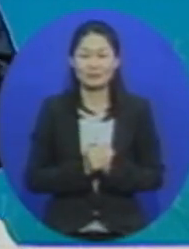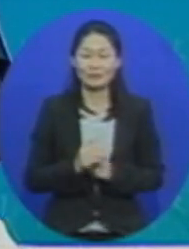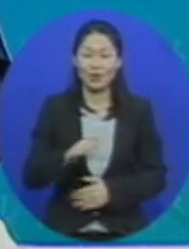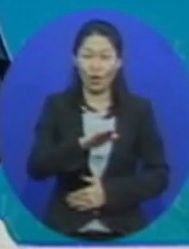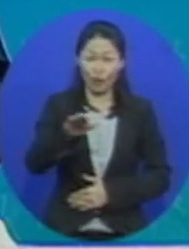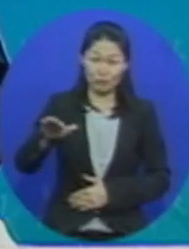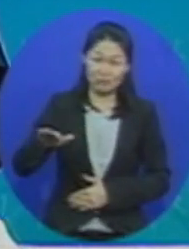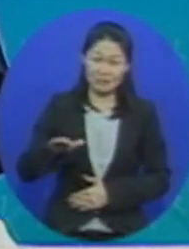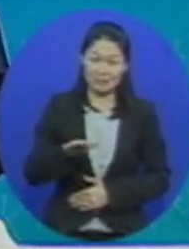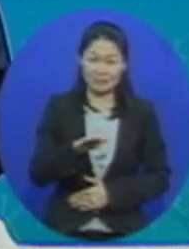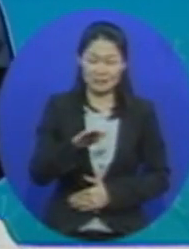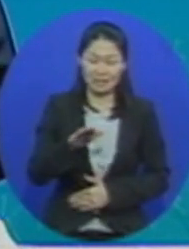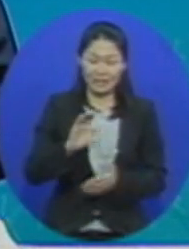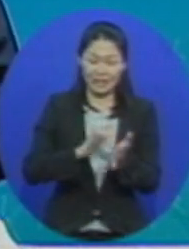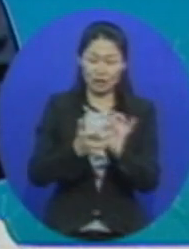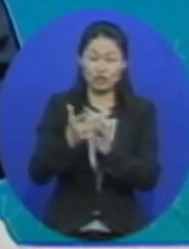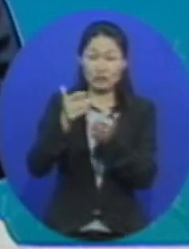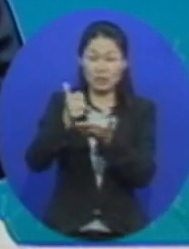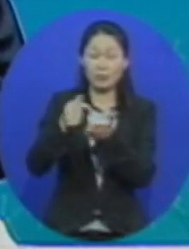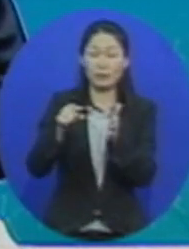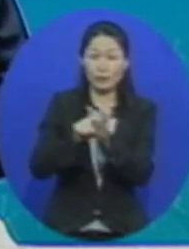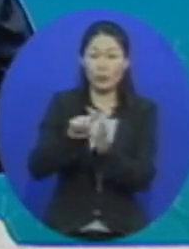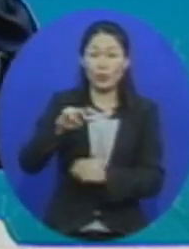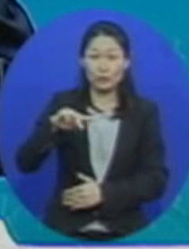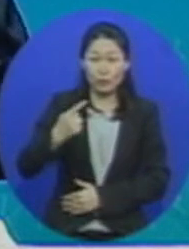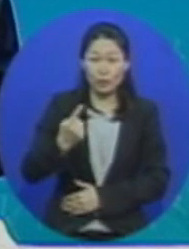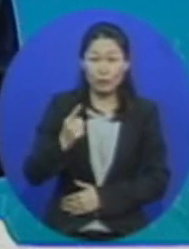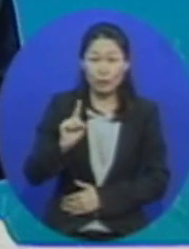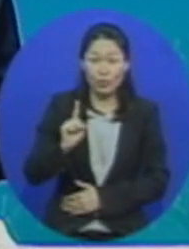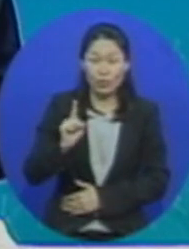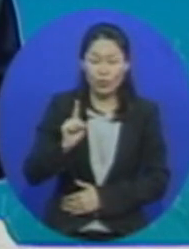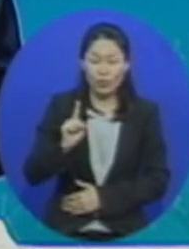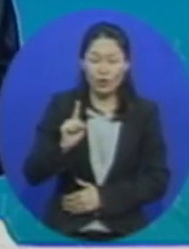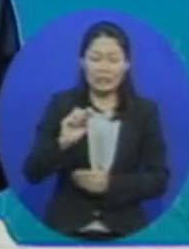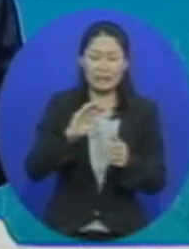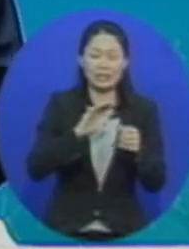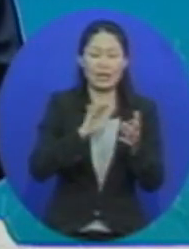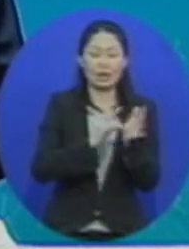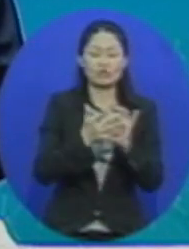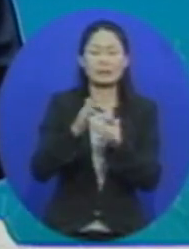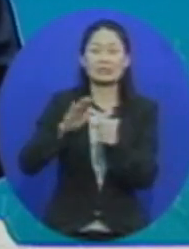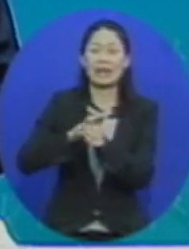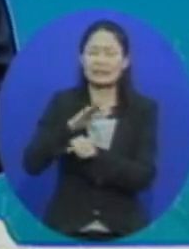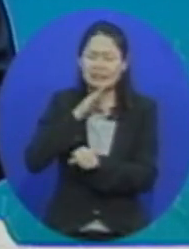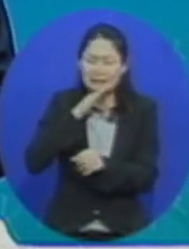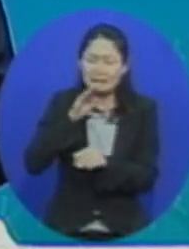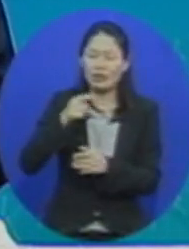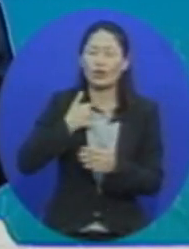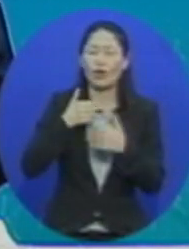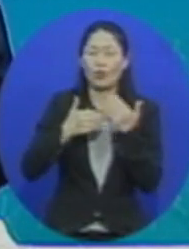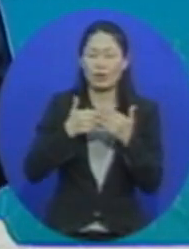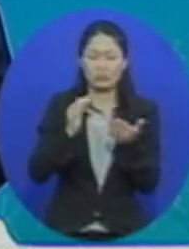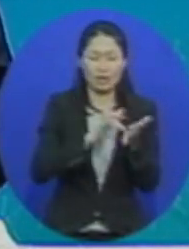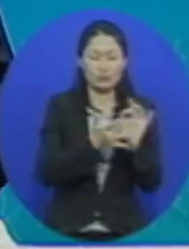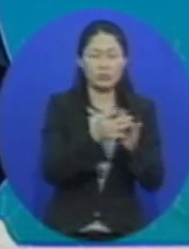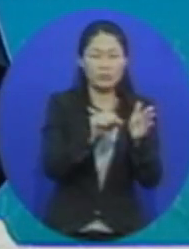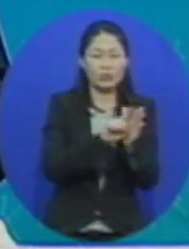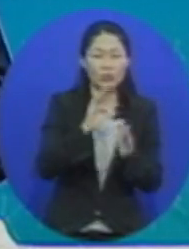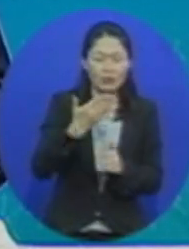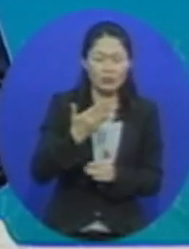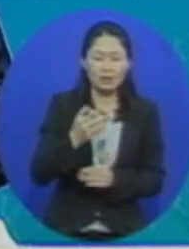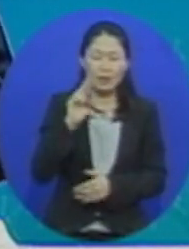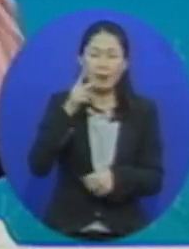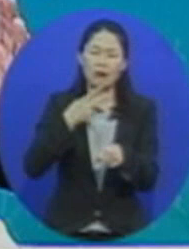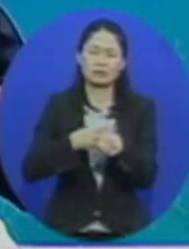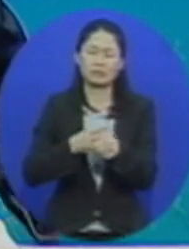여러분이 예수님을 믿어도 이 예수님의 사랑을 실제로 경험하고 예수를 믿게 되기를 사도 바울이